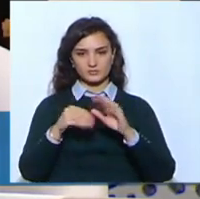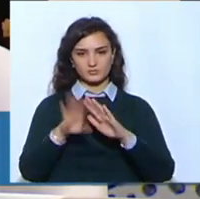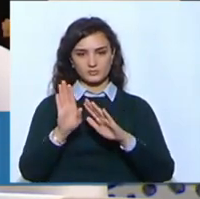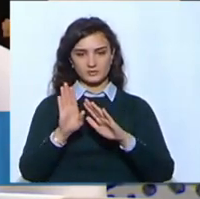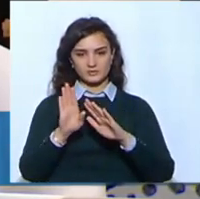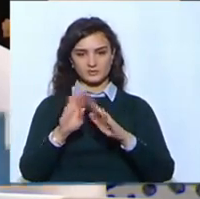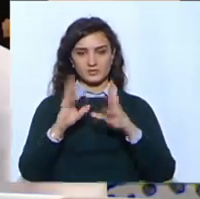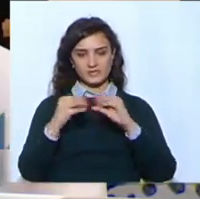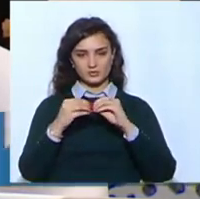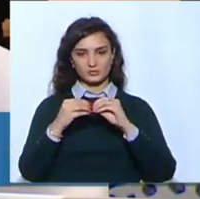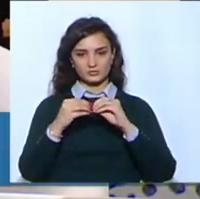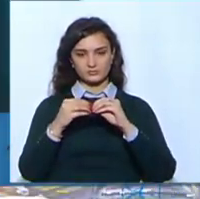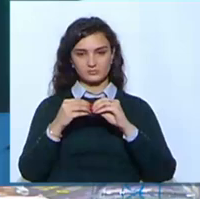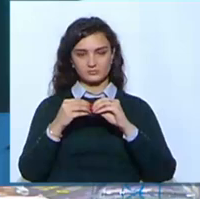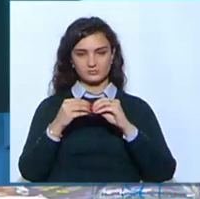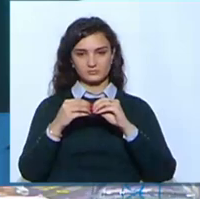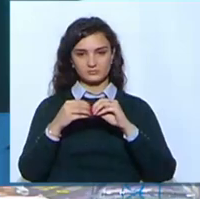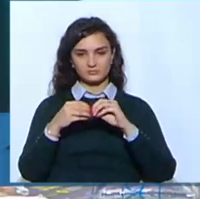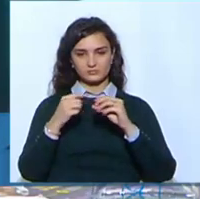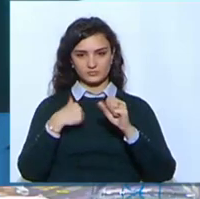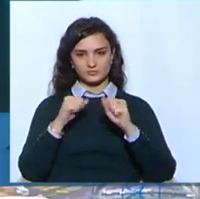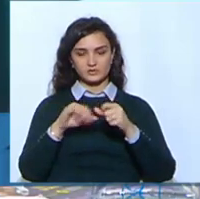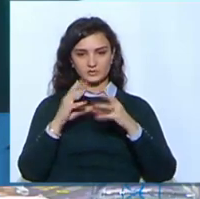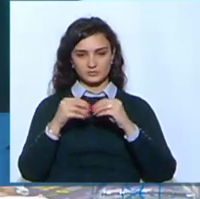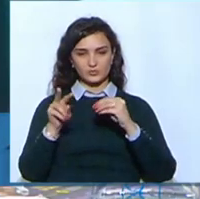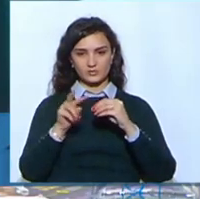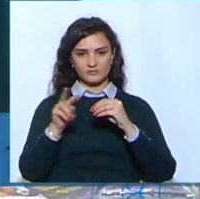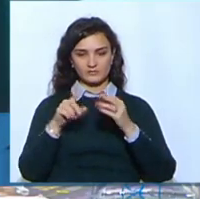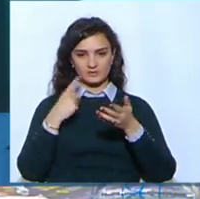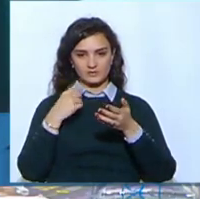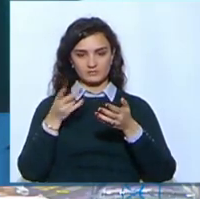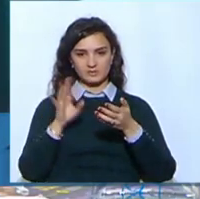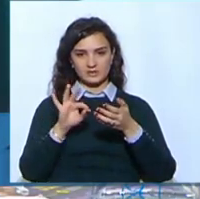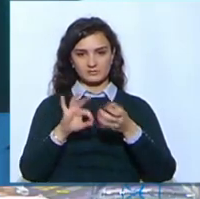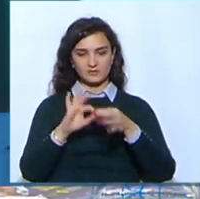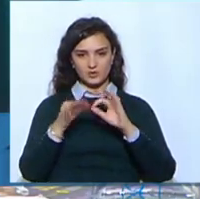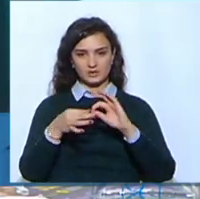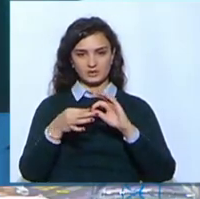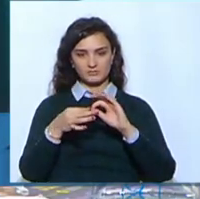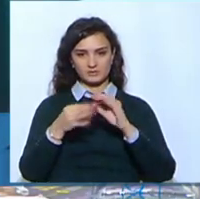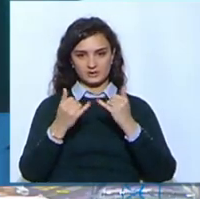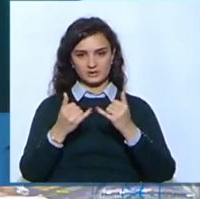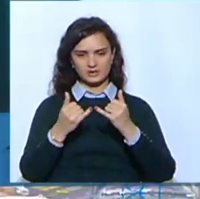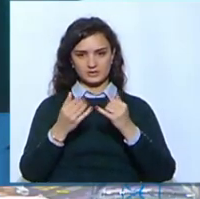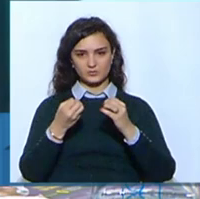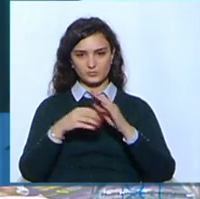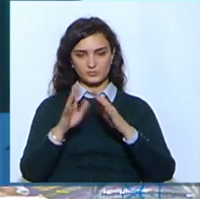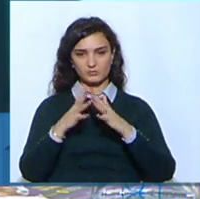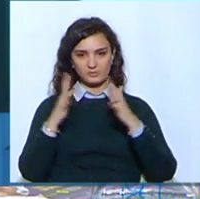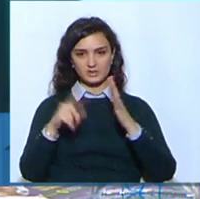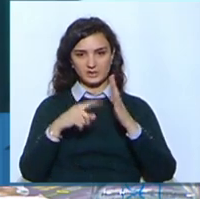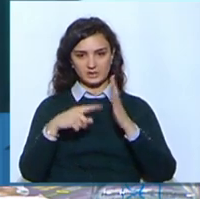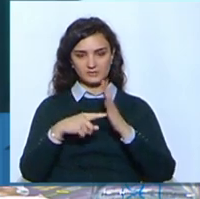იცით რა, ამ შემთხვევაში ჩვენ შეგვიძლია ზოგადად ორივე ვახსენოთ, მაგრამ დავკონკრეტებით, დღეს უფრო მეტი